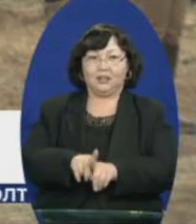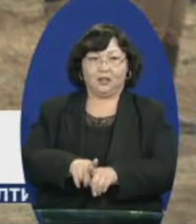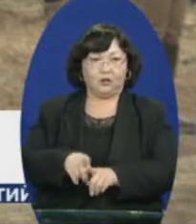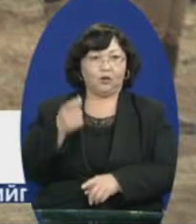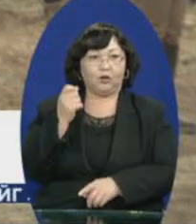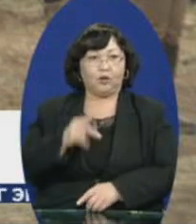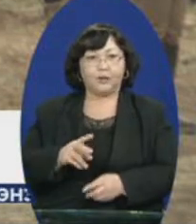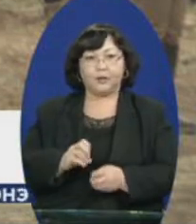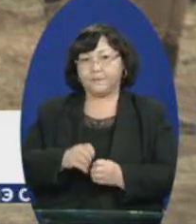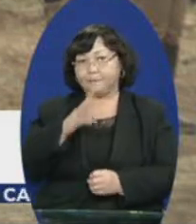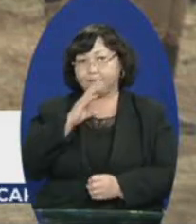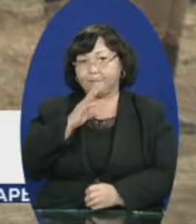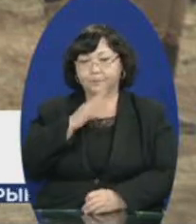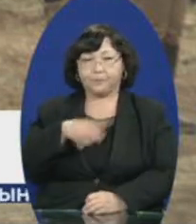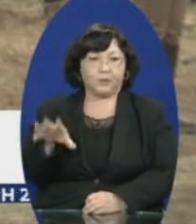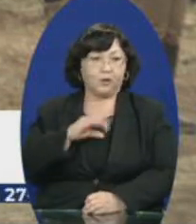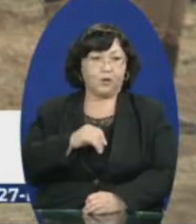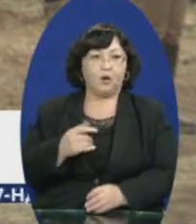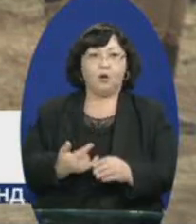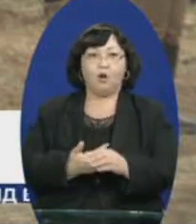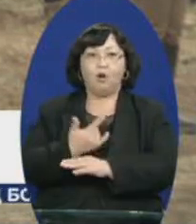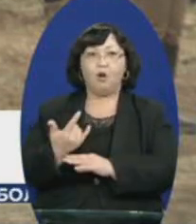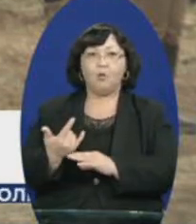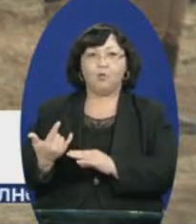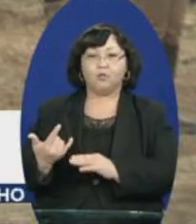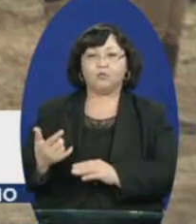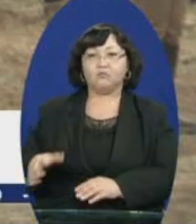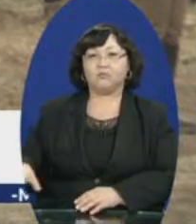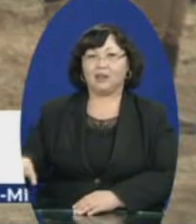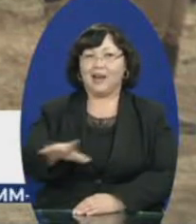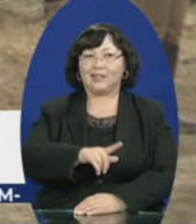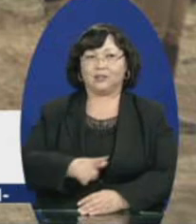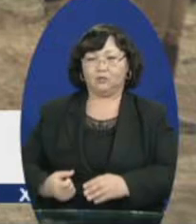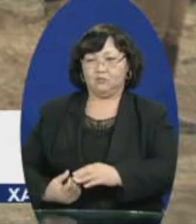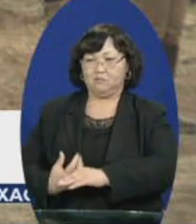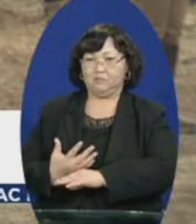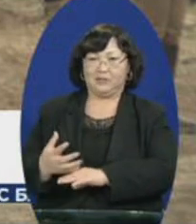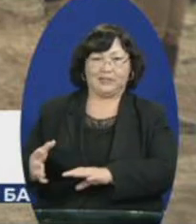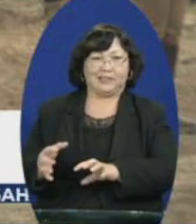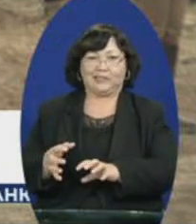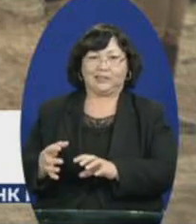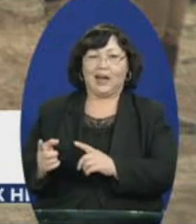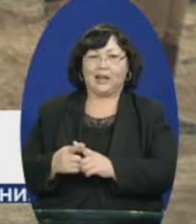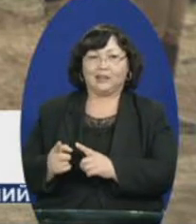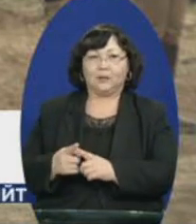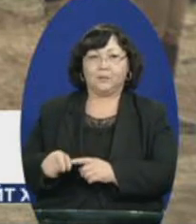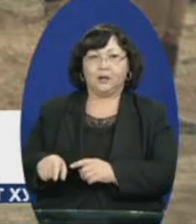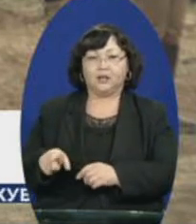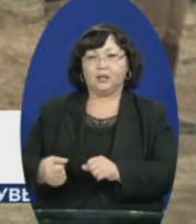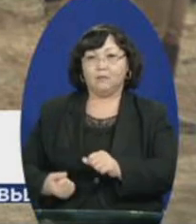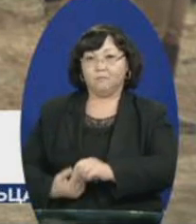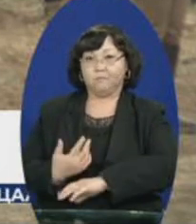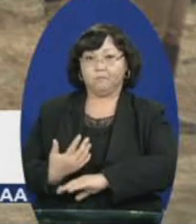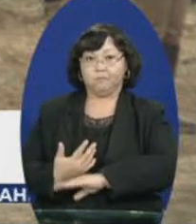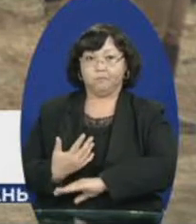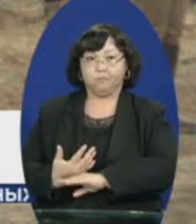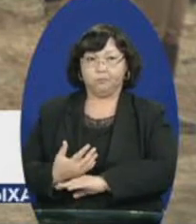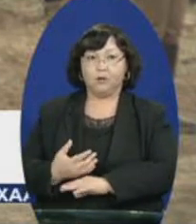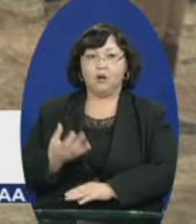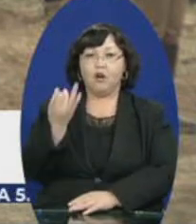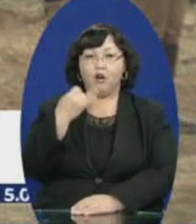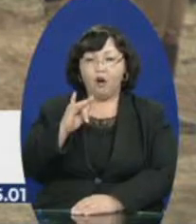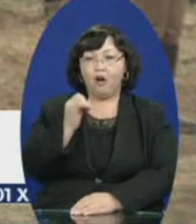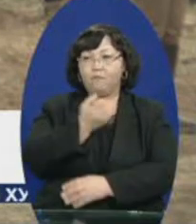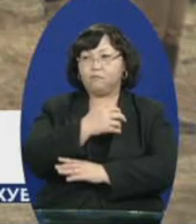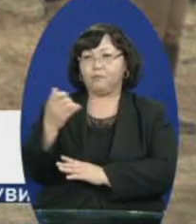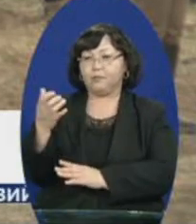Тийм учраас бид нар тэнд говьдоо нэгдүгээр тоо энэ сүлжилт аймаар их болцсон байгаа үед одоо маш сайхан ой төгөл